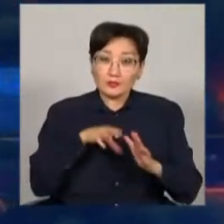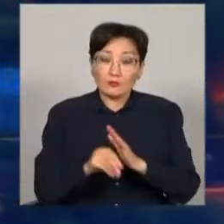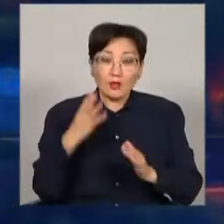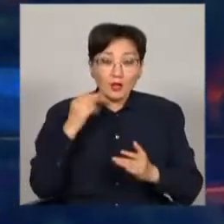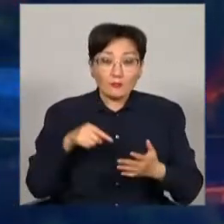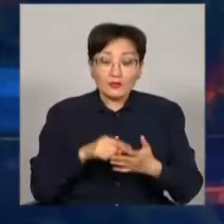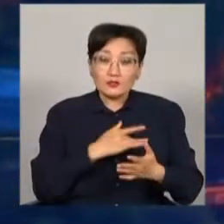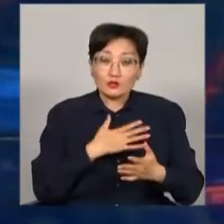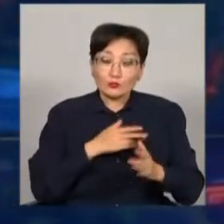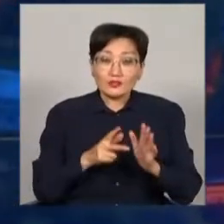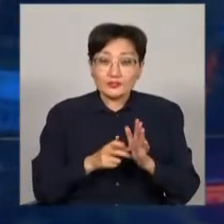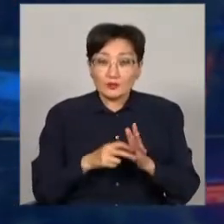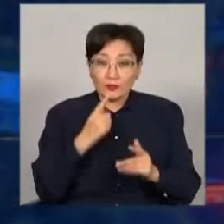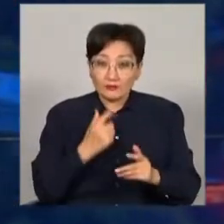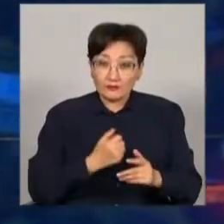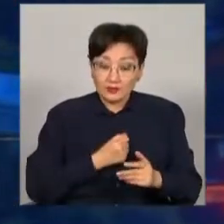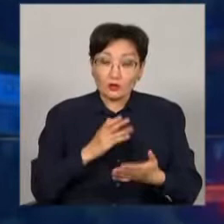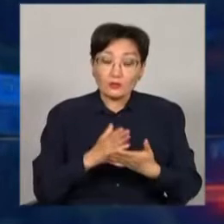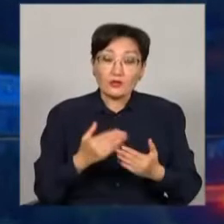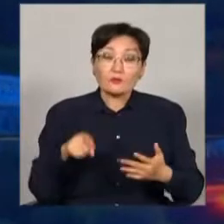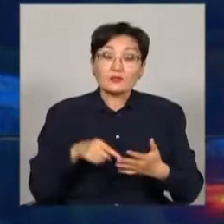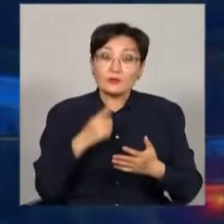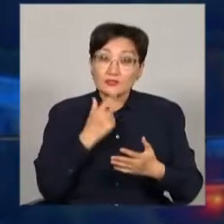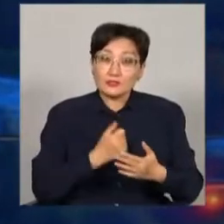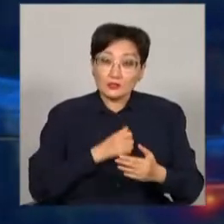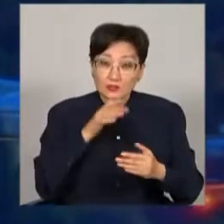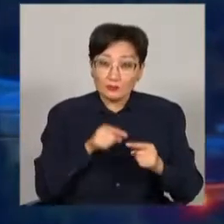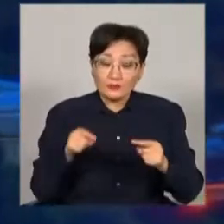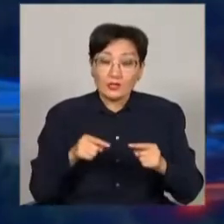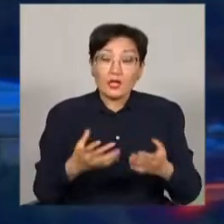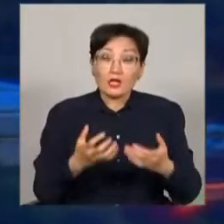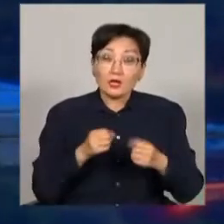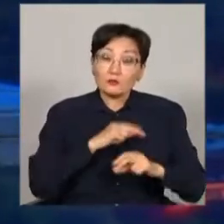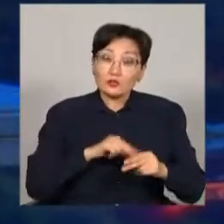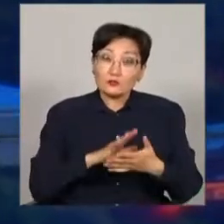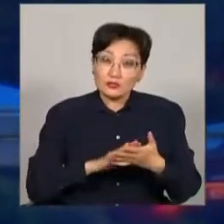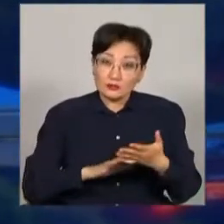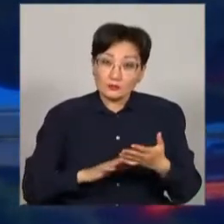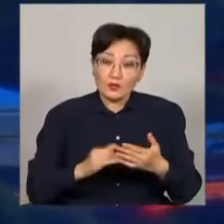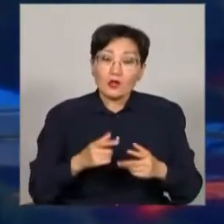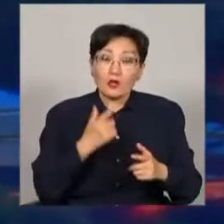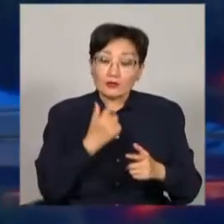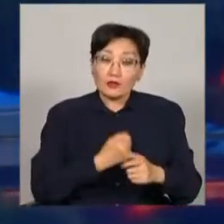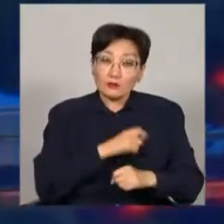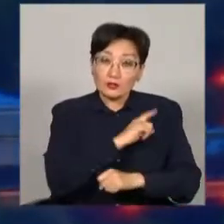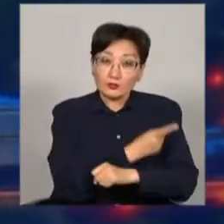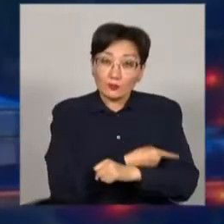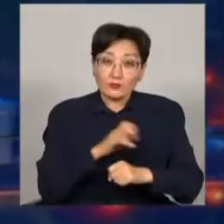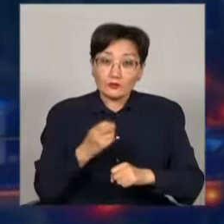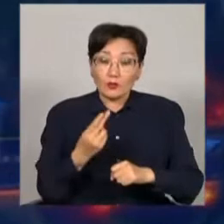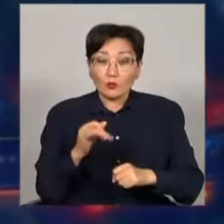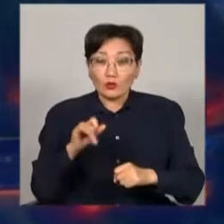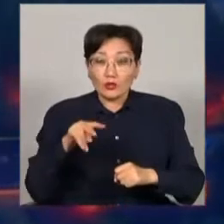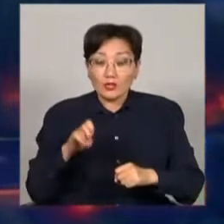Алматыға тиесілі 800 сарбаз бар. Қазір қалада әскери мерзімге қабылдау жұмыстары жалғасуда. Олар қарулы күштер қатарына, ұлттық ұлан